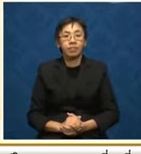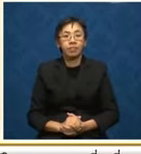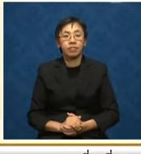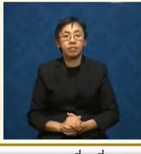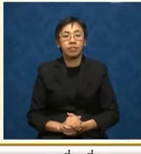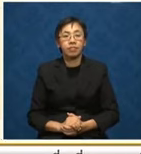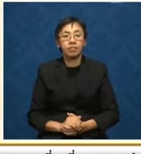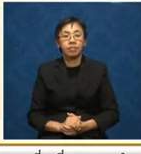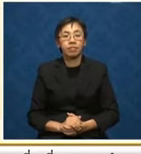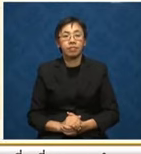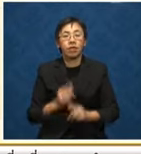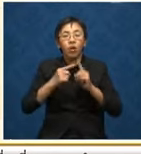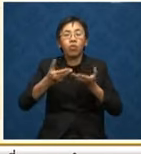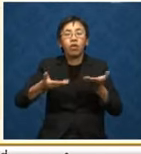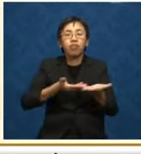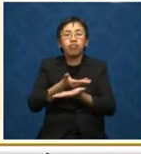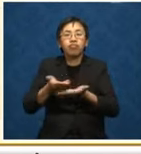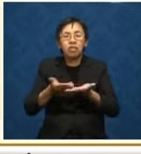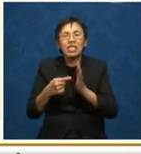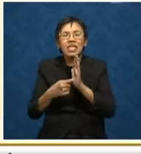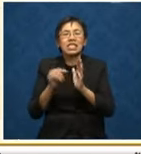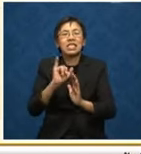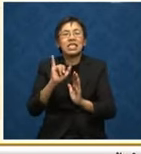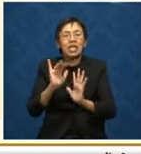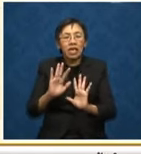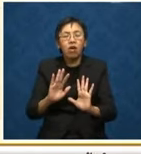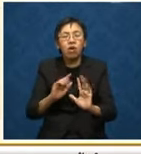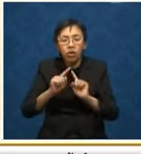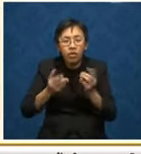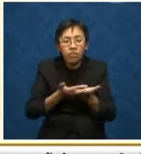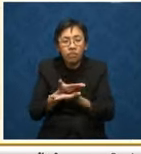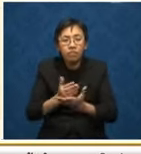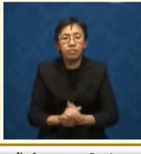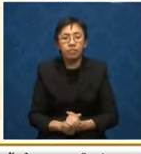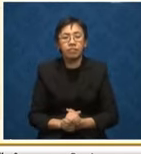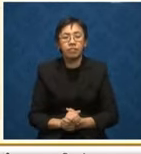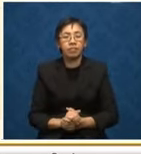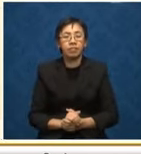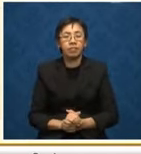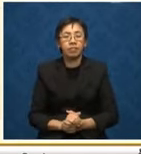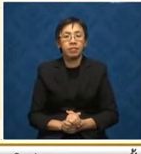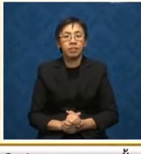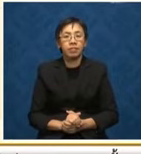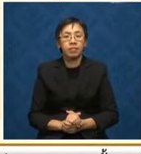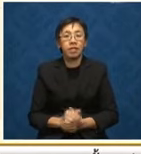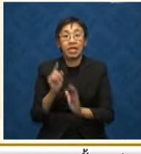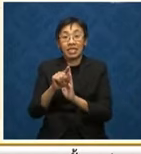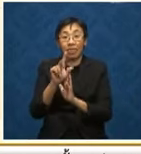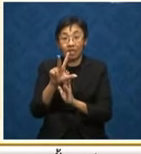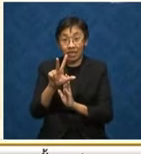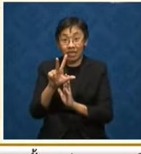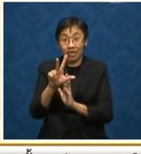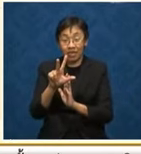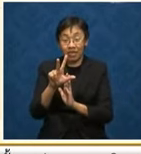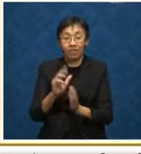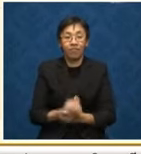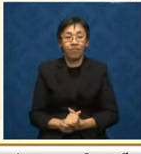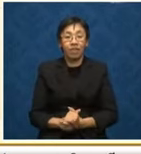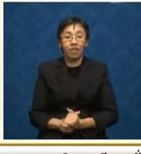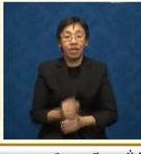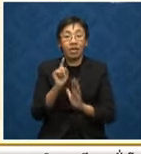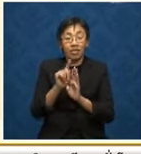ไม่ต้องเสนอเป็นยัตติหารือกันอยู่เดี๋ยวค่อยว่ากันอีกทีก็ตกลงเป็น3นาทีนะครับแต่เวล